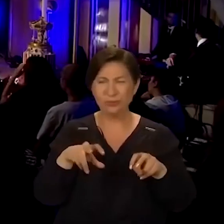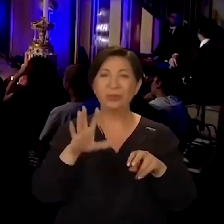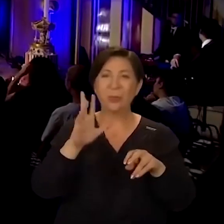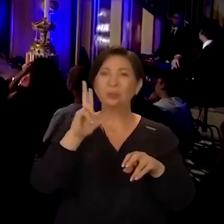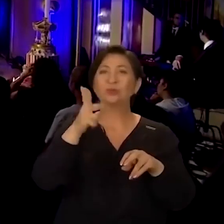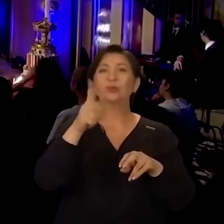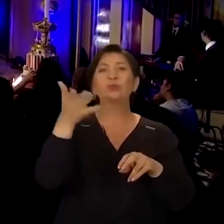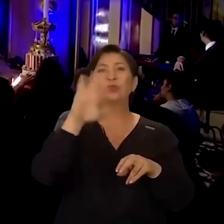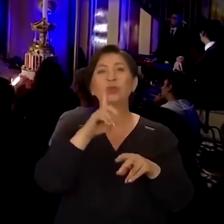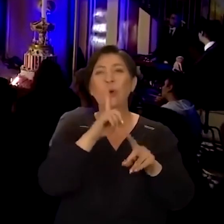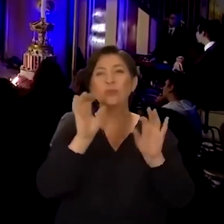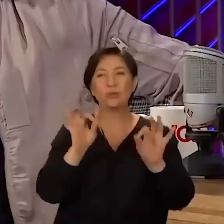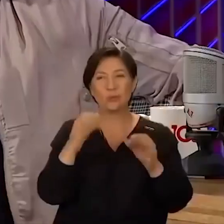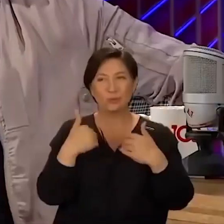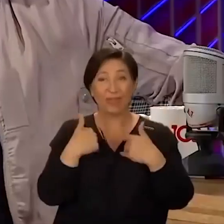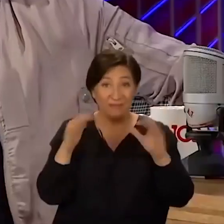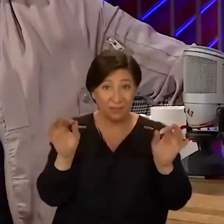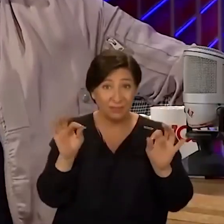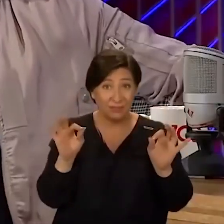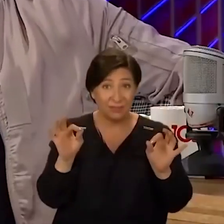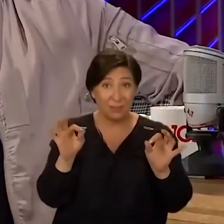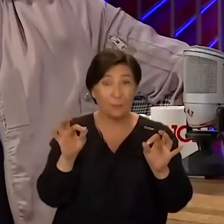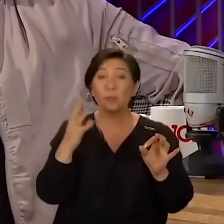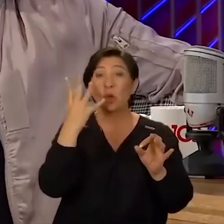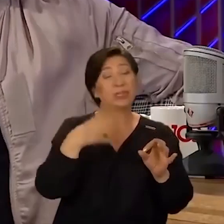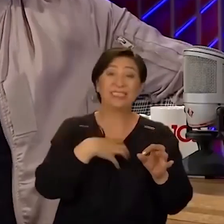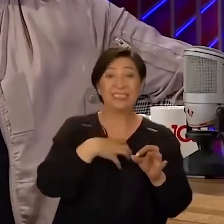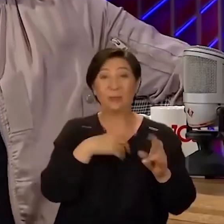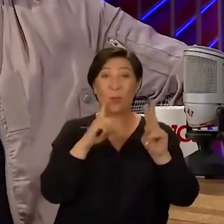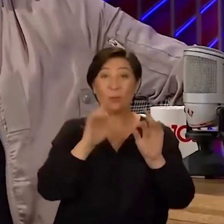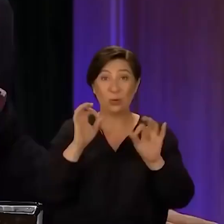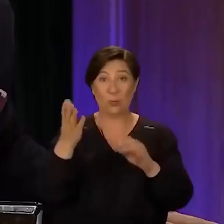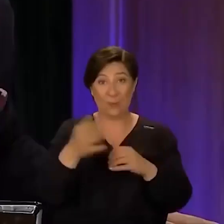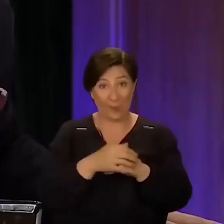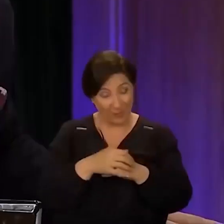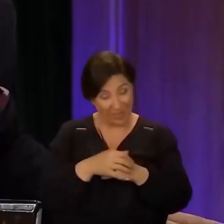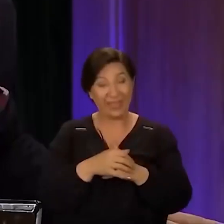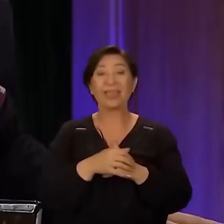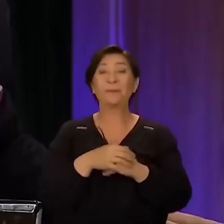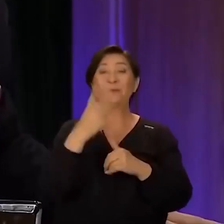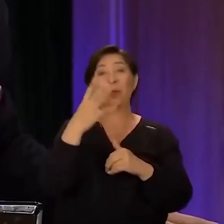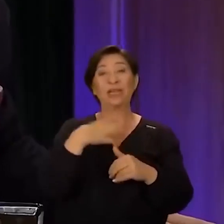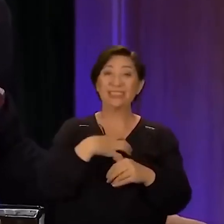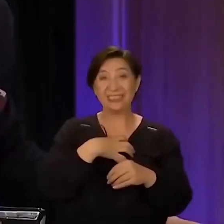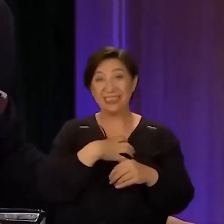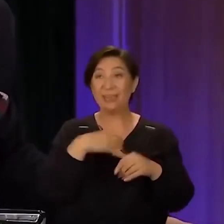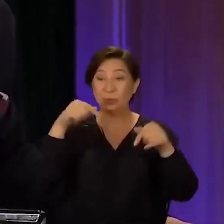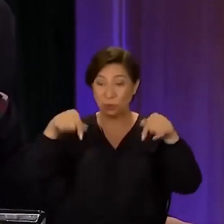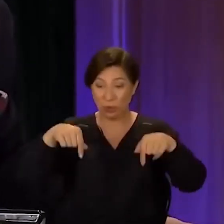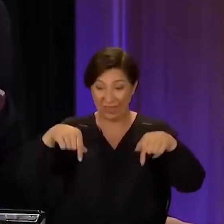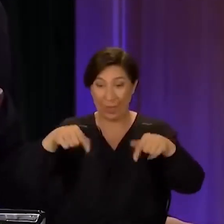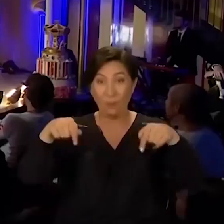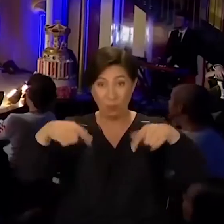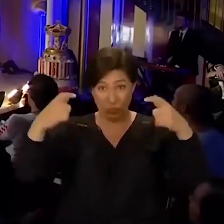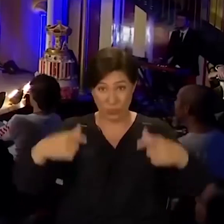sonra doğum günüm benim Evet evet yani 44624 Haziran Peki 4 Haziranda da eğer